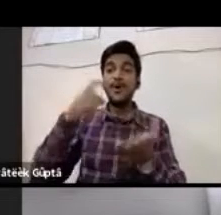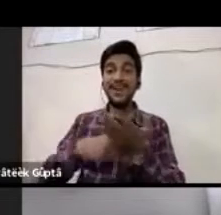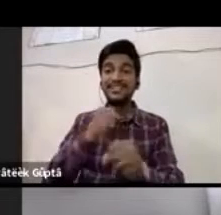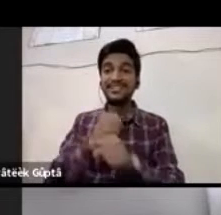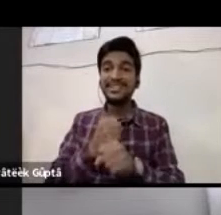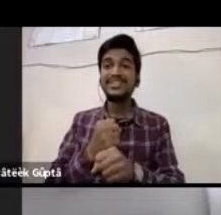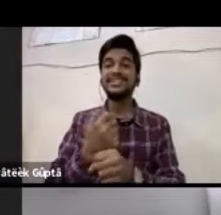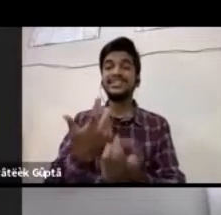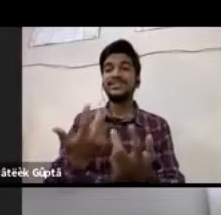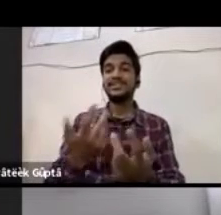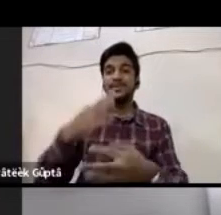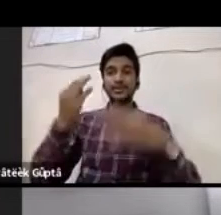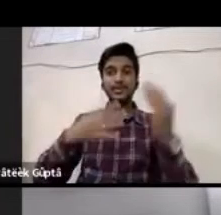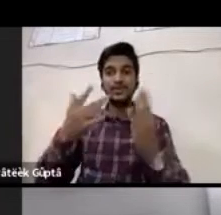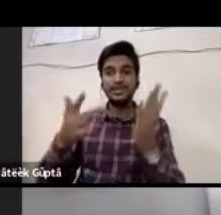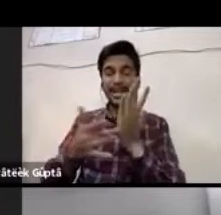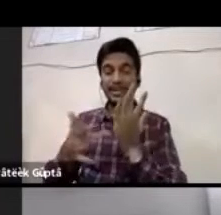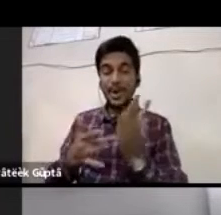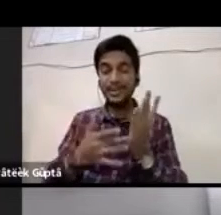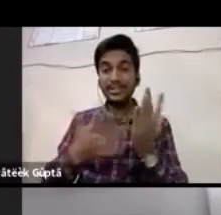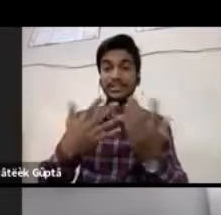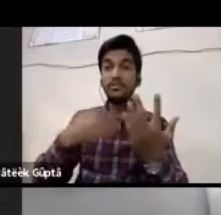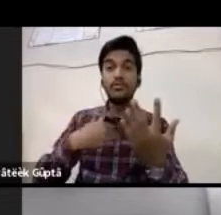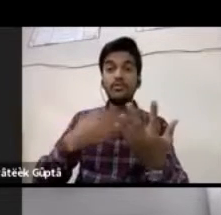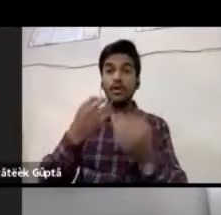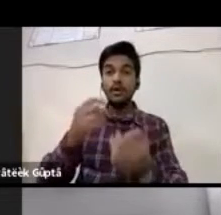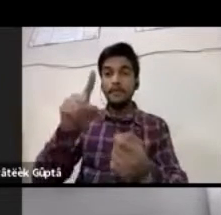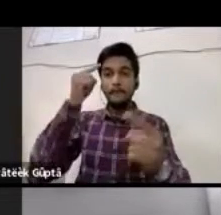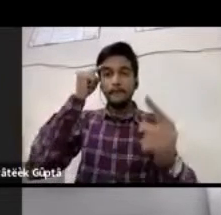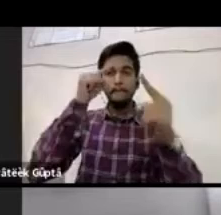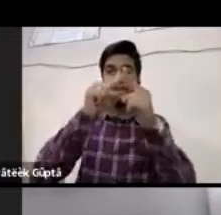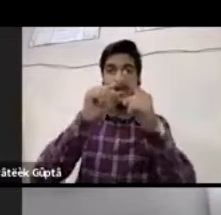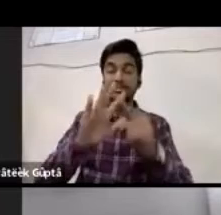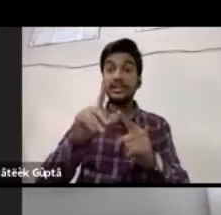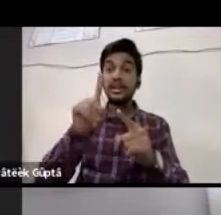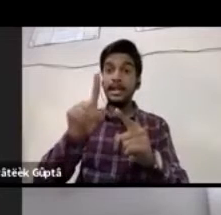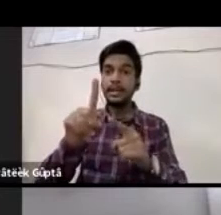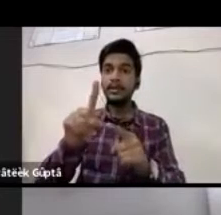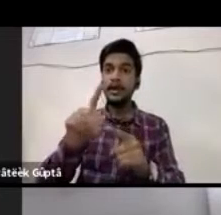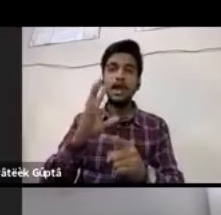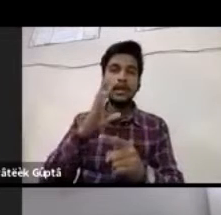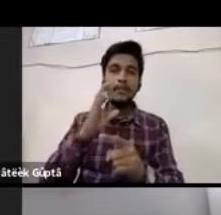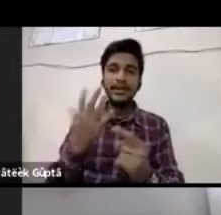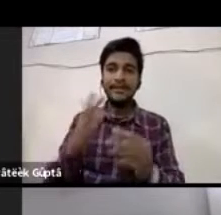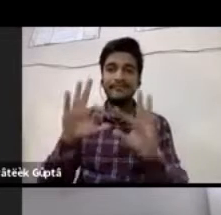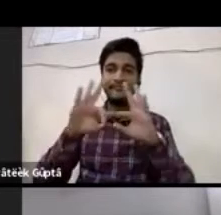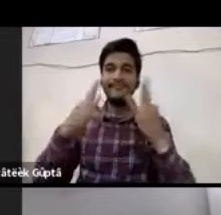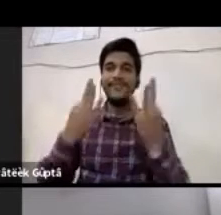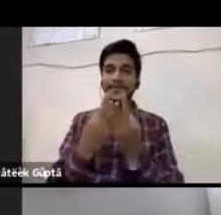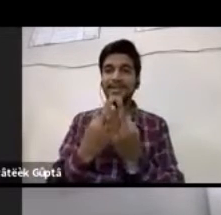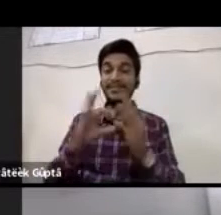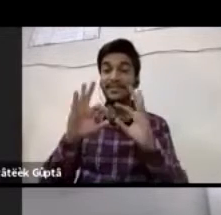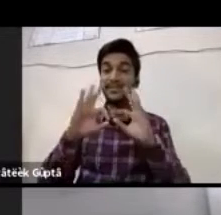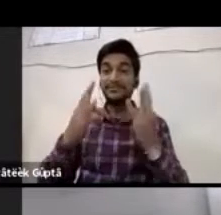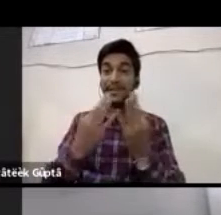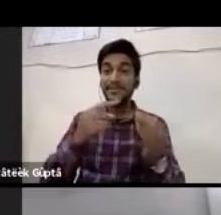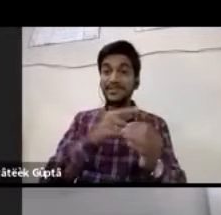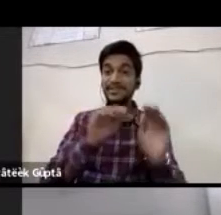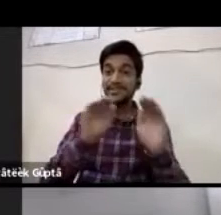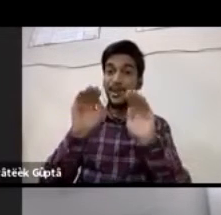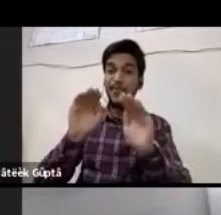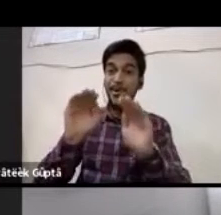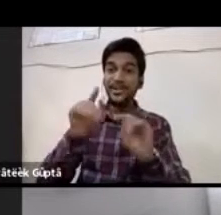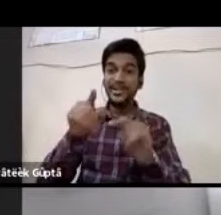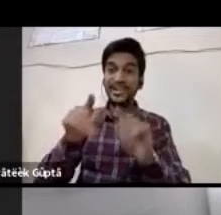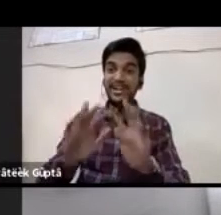नीड टू हैव दैट इंक्लूसिव माइंडसेट. फैमिलीज नीड टू हैव एन एक्सेप्टेंस, हैव अ बिलीफ आवर किड इज केपेबल. गिव